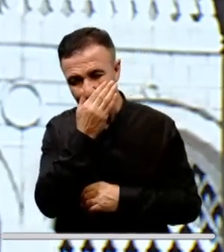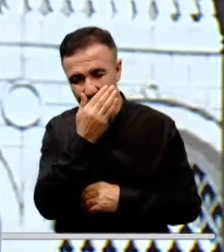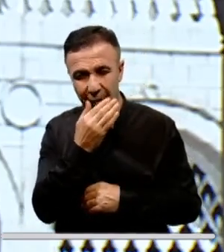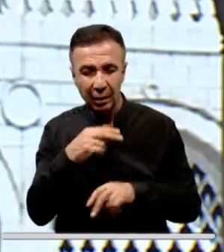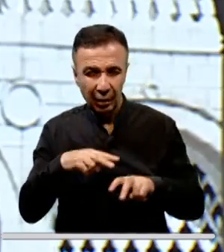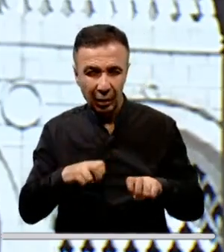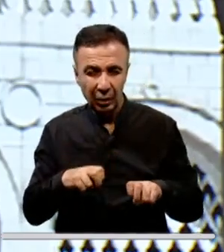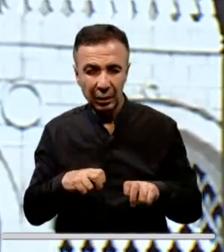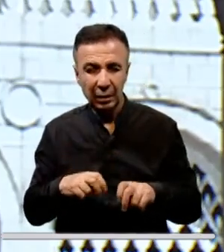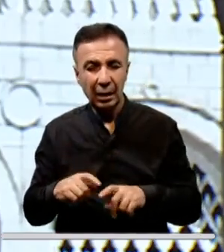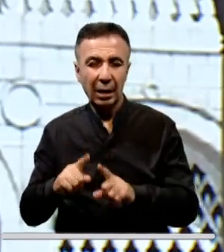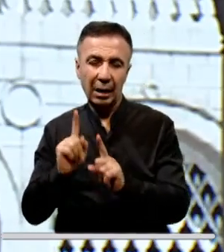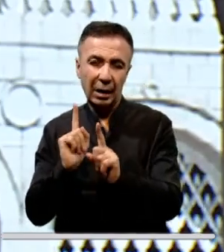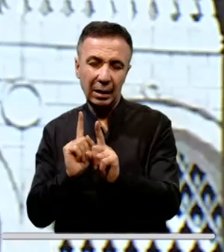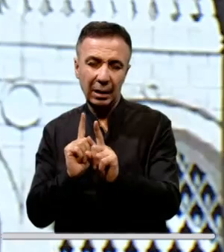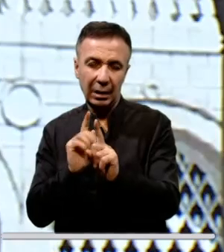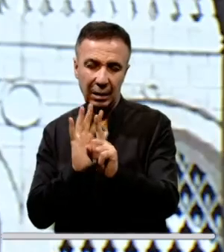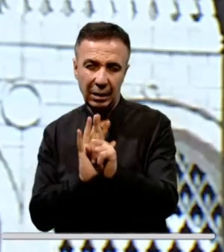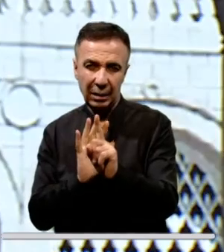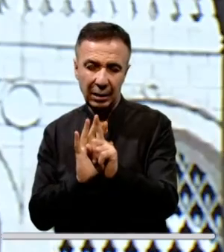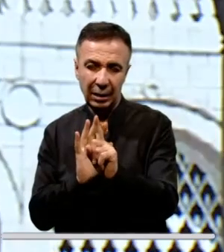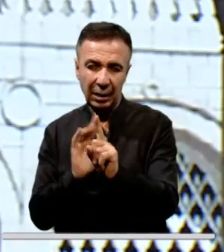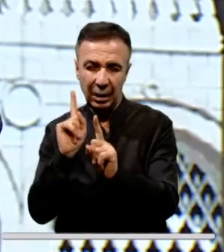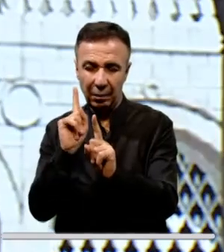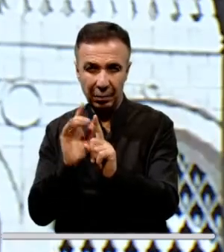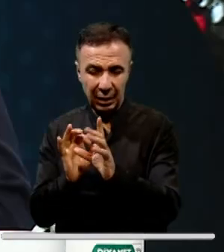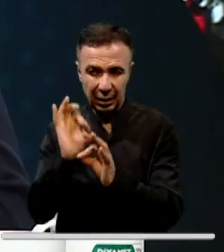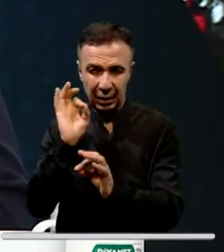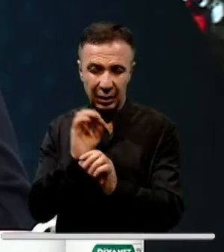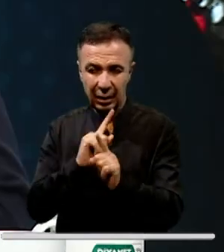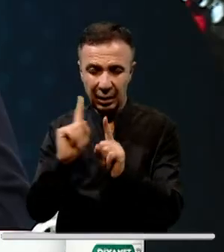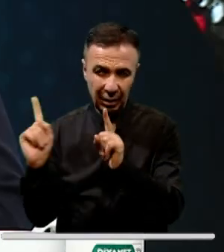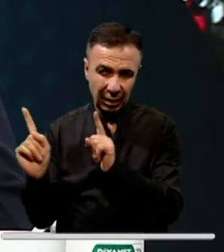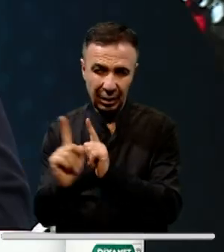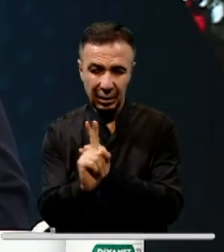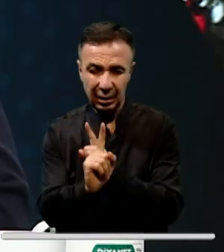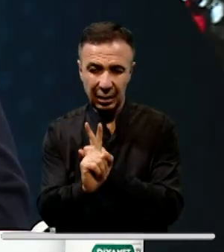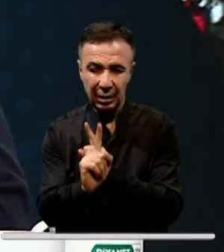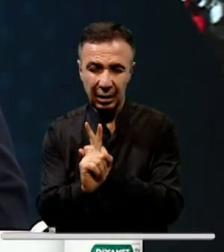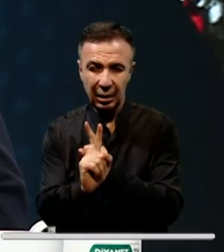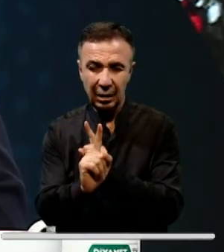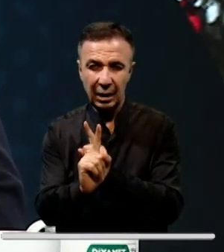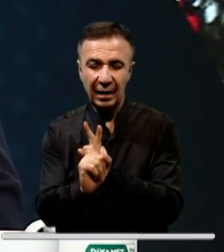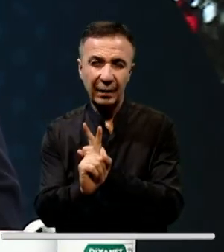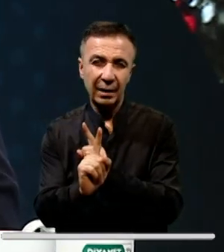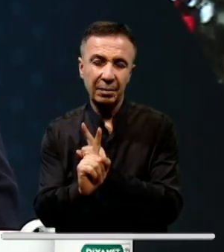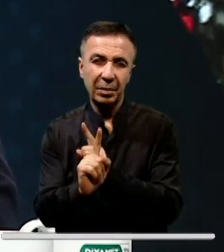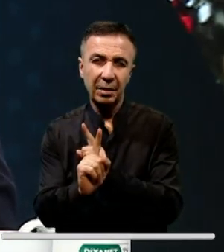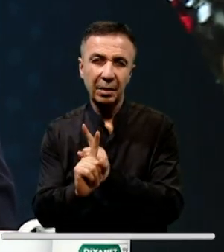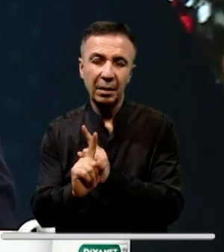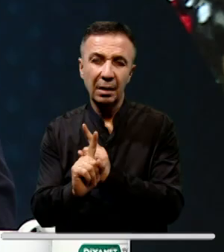arkanızdaki veya onun yanındaki birisinin namazı cemaat O cemaatin